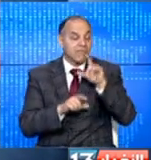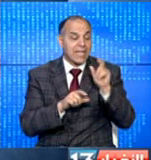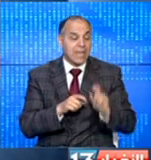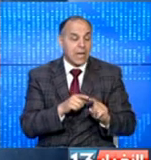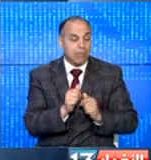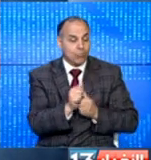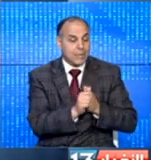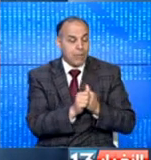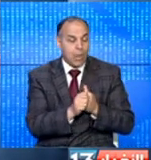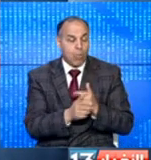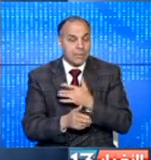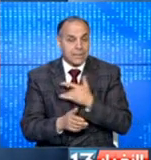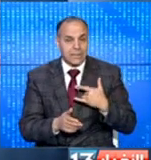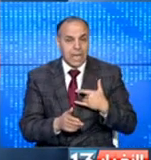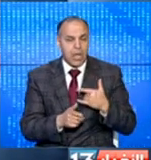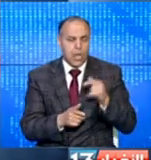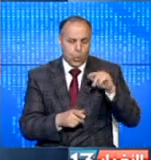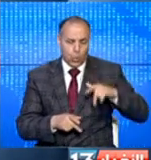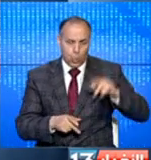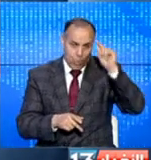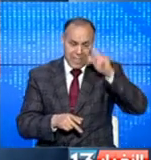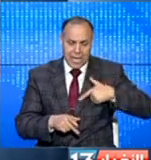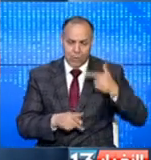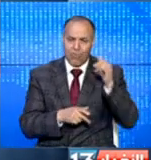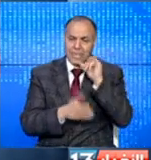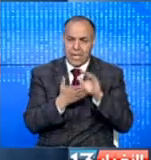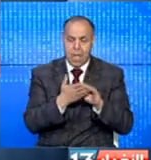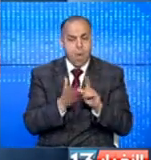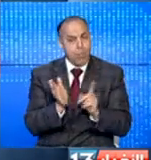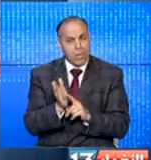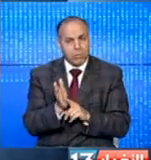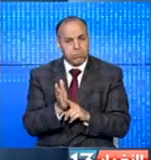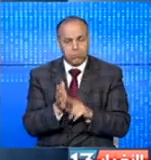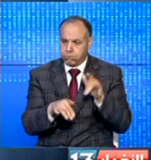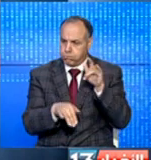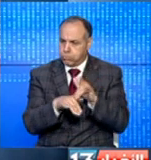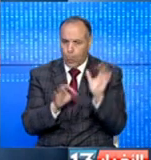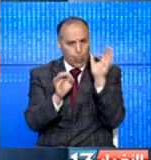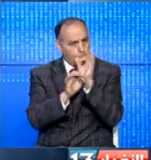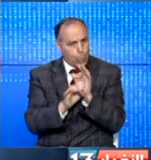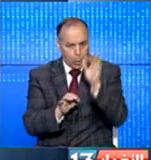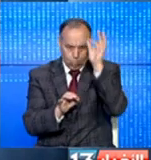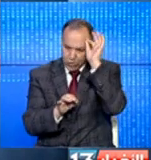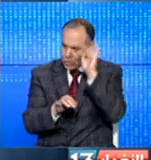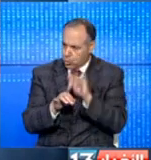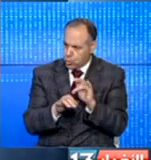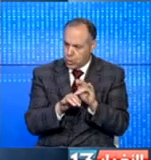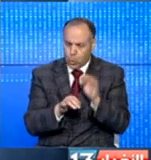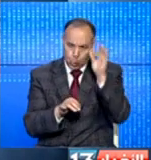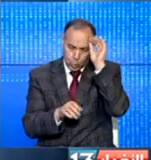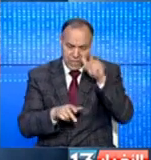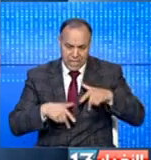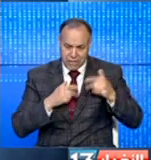تتولى متابعة الوضع الصحي للجالية التونسية هناك، مؤكدة عدم تسجيل أي إصابة بالفيروس بين